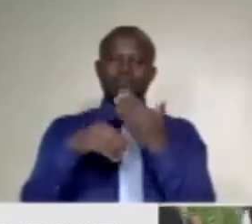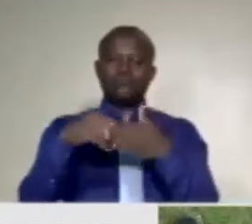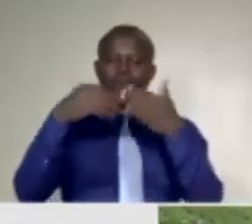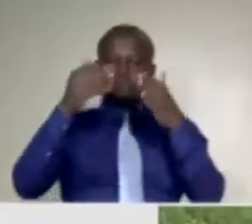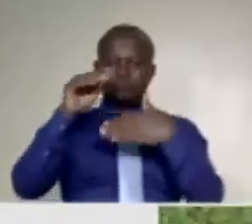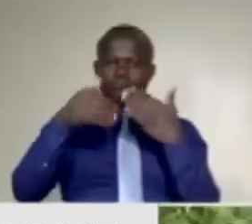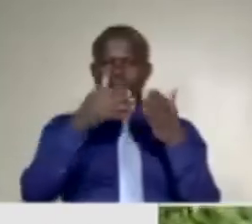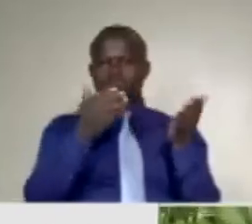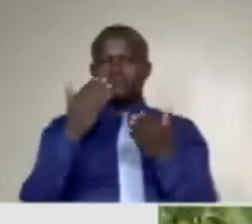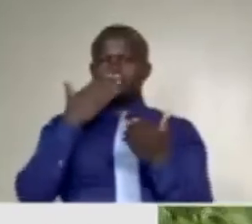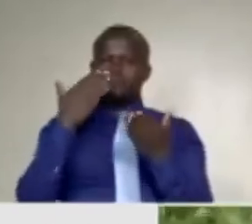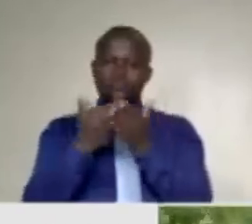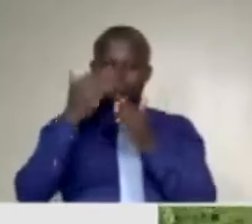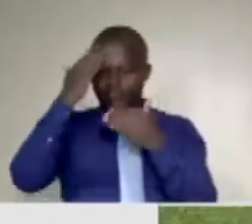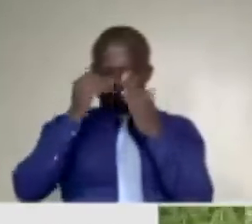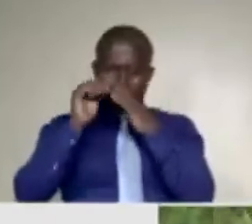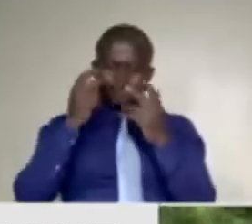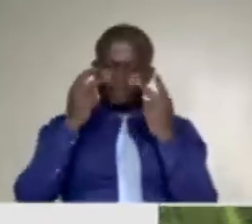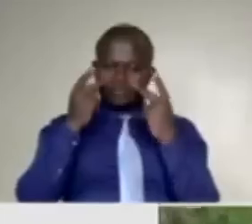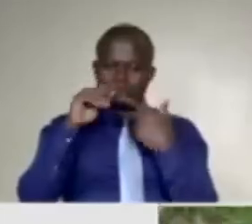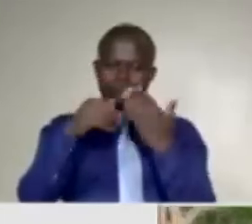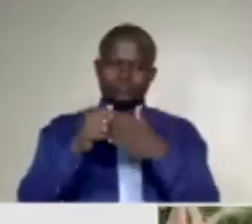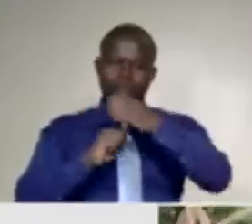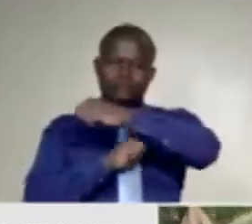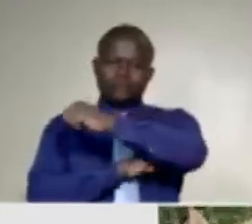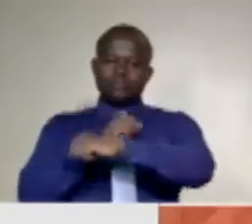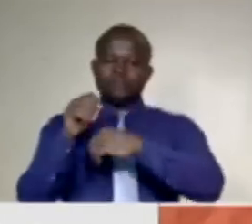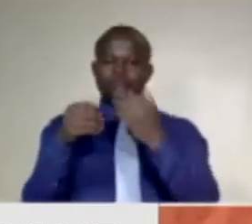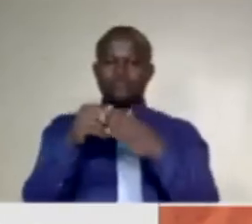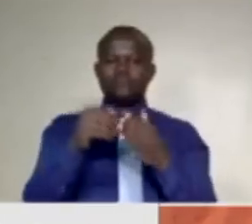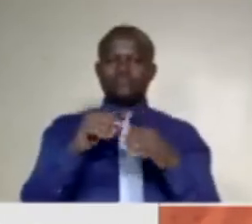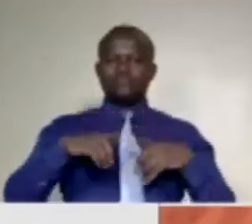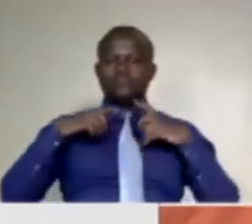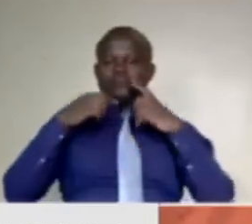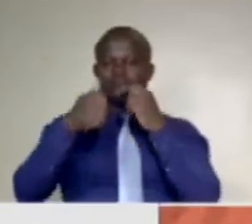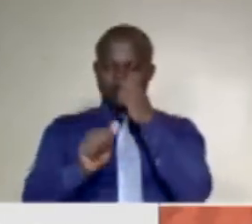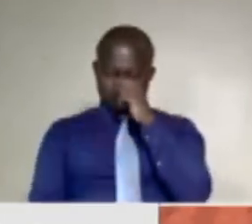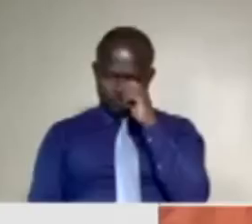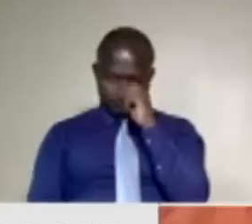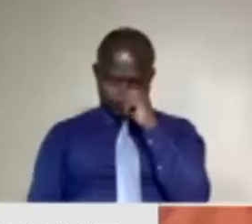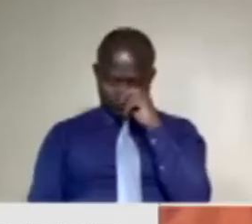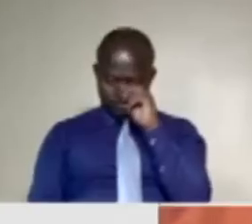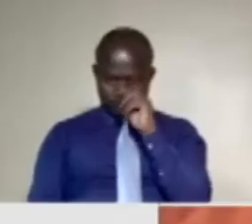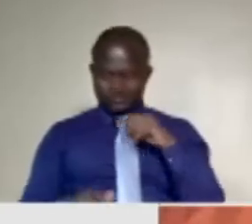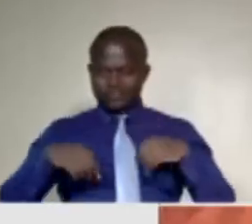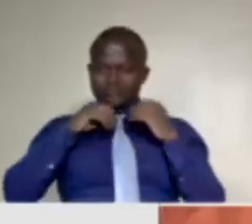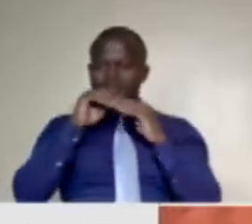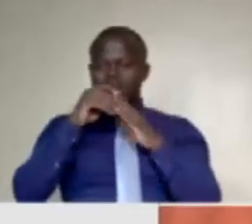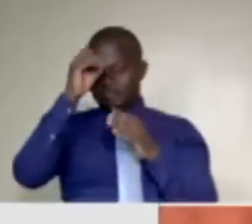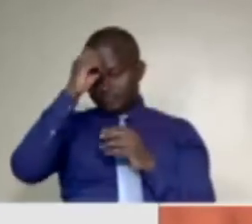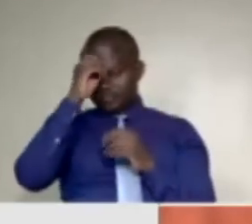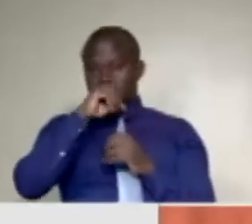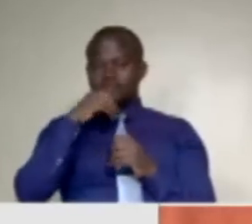amatungo babyakiriye neza kuko babonye umusingi wo kubakiraho imibereho yabo. Nabayeho ndi umwana w'imfubyi utagira